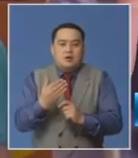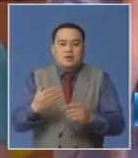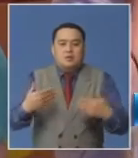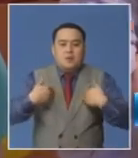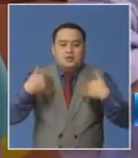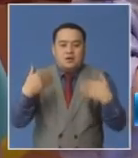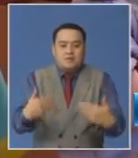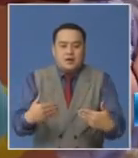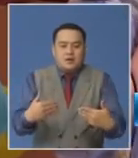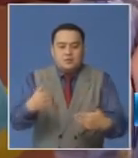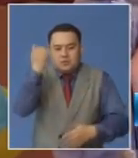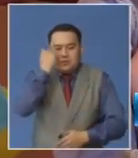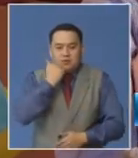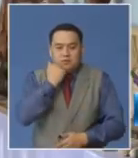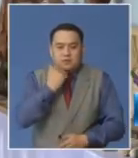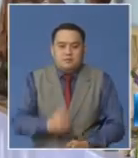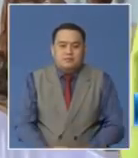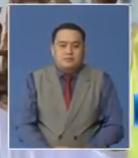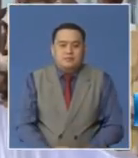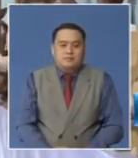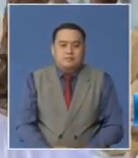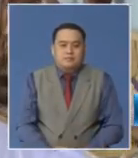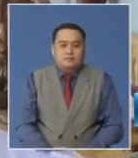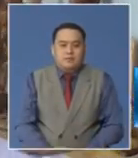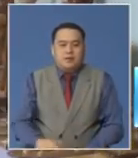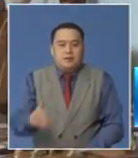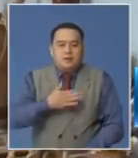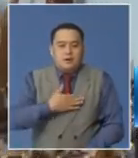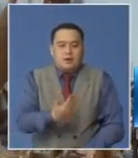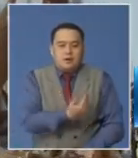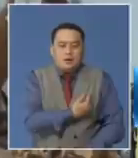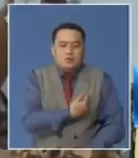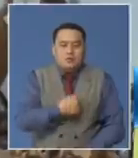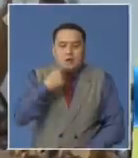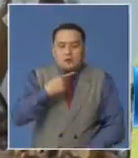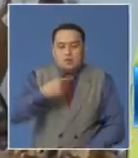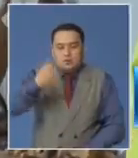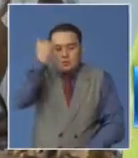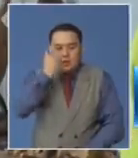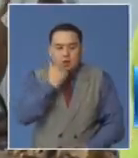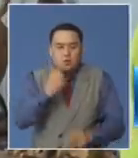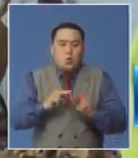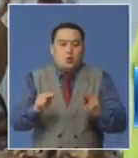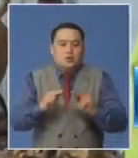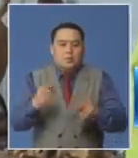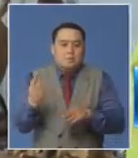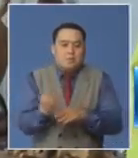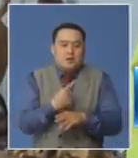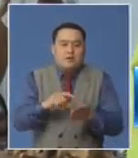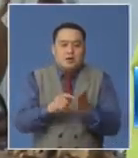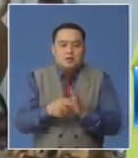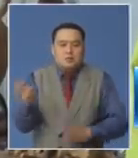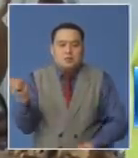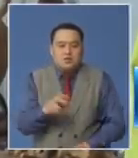теплые слова благодарности я хочу сказать по 6 спасибо нашим учителям ведь они с самого первого класса когда